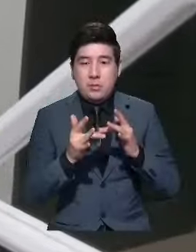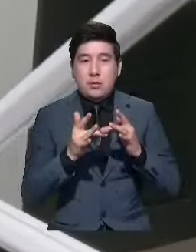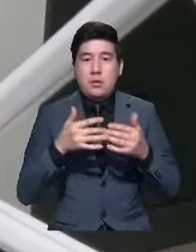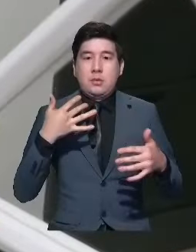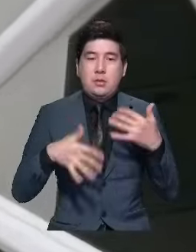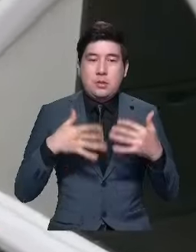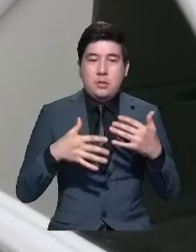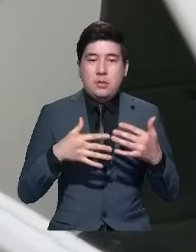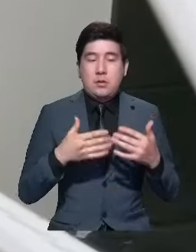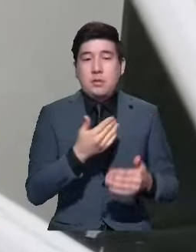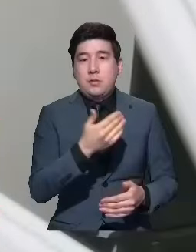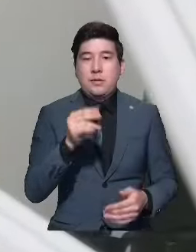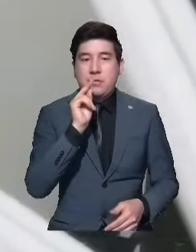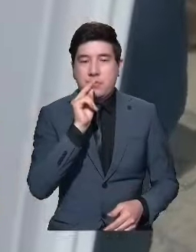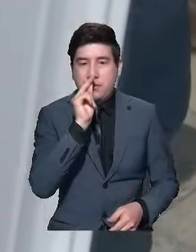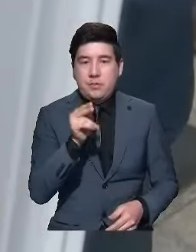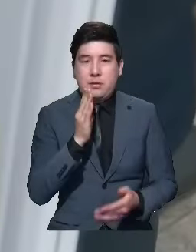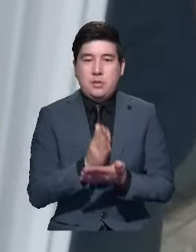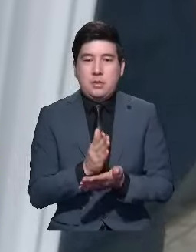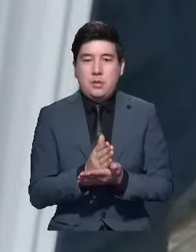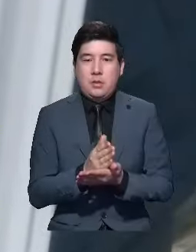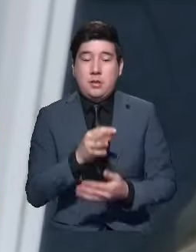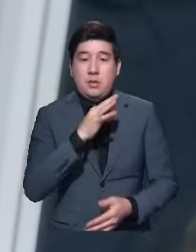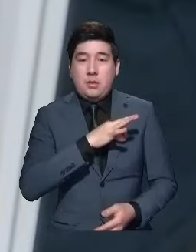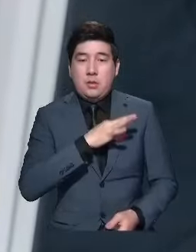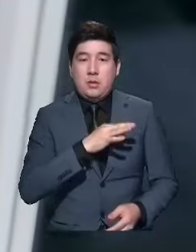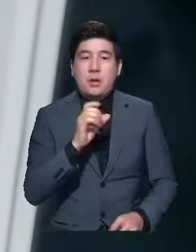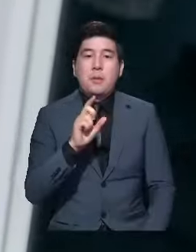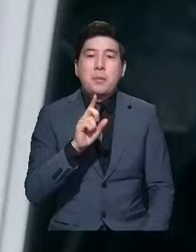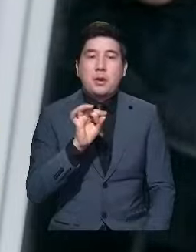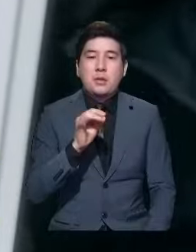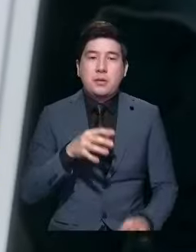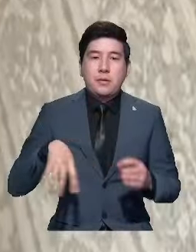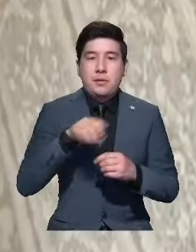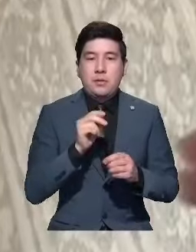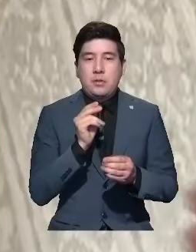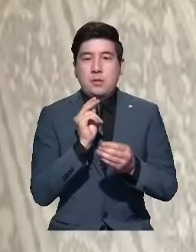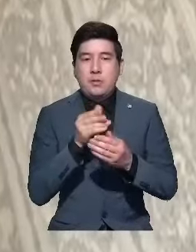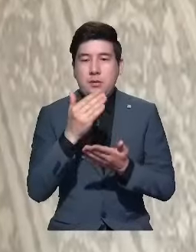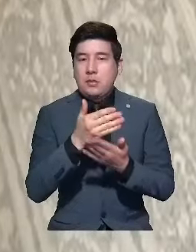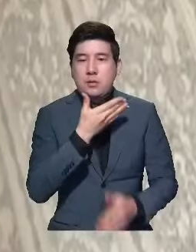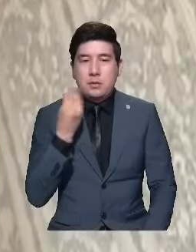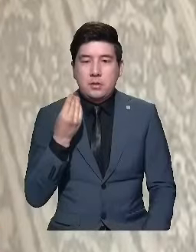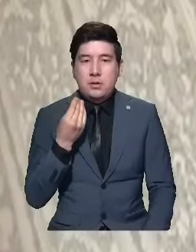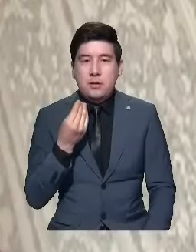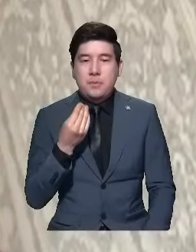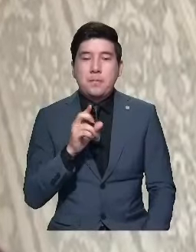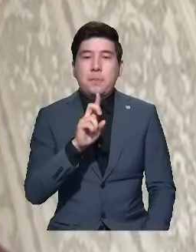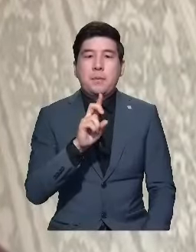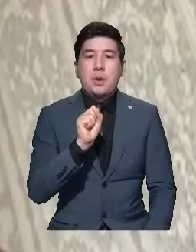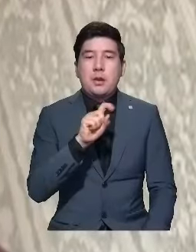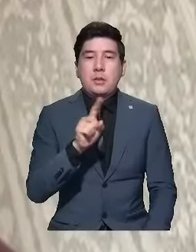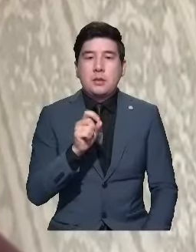халықтың өзі кінәлі дейді. Себебі тұрғын үйлерде арнайы база құруға көпшілігі рұқсат бермейтін көрінеді. Базалық станцияларының